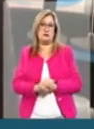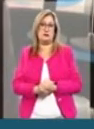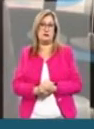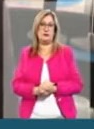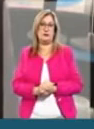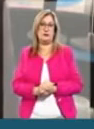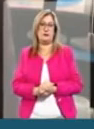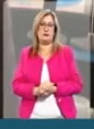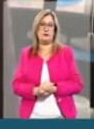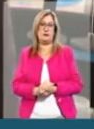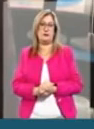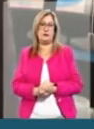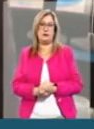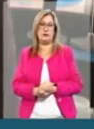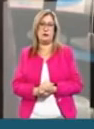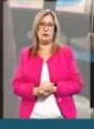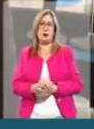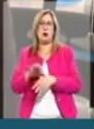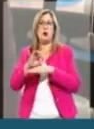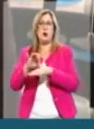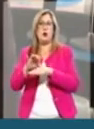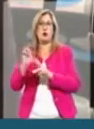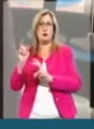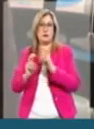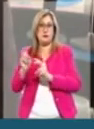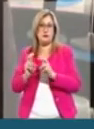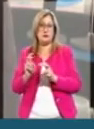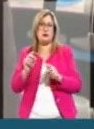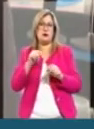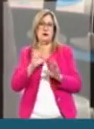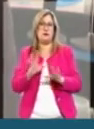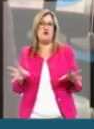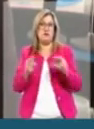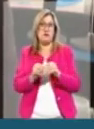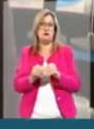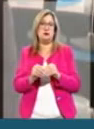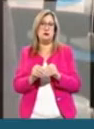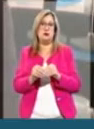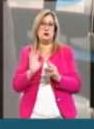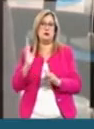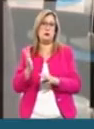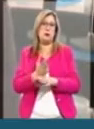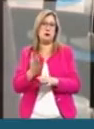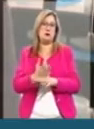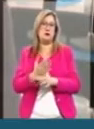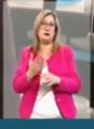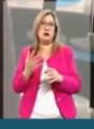отыр, қазір таңда ұсыныс білдірген, ниет білдірген 8 адаммен жеке кәсіпкерлік тіркеліп, осы